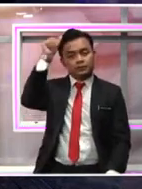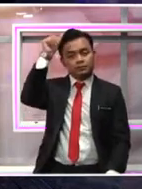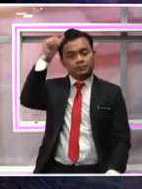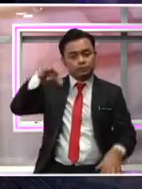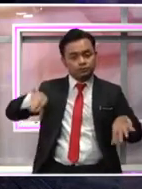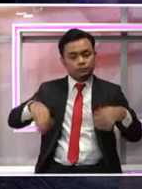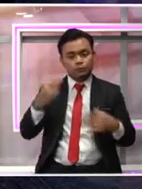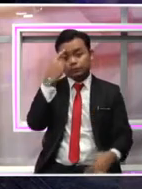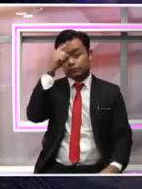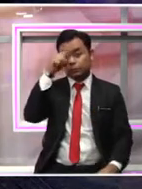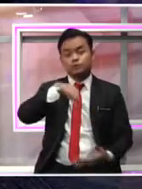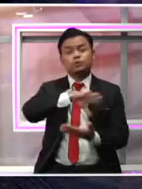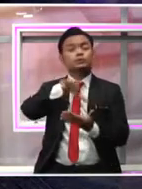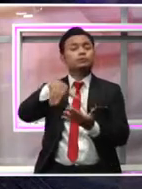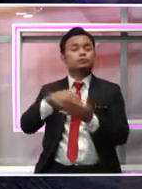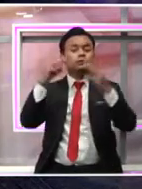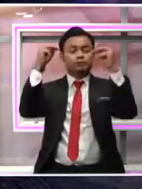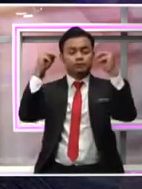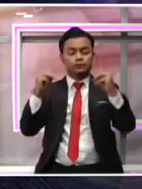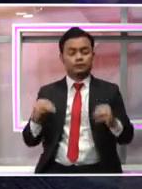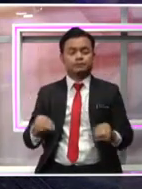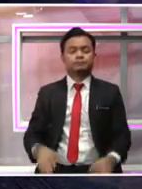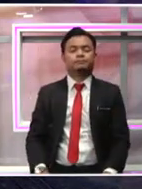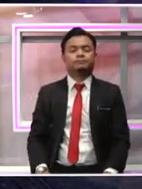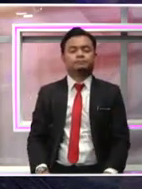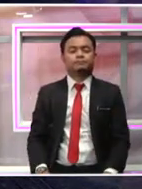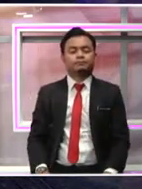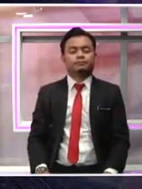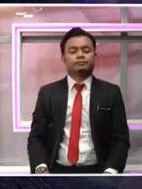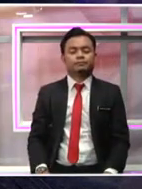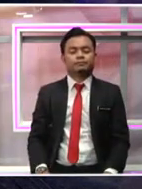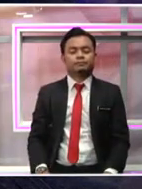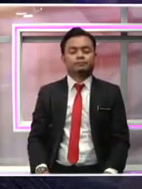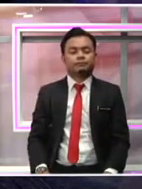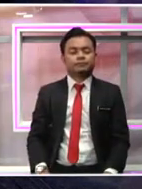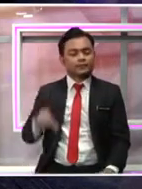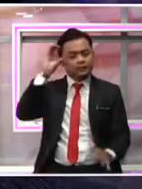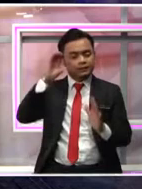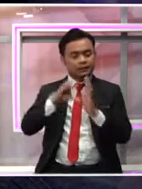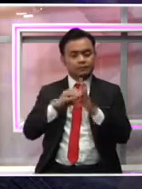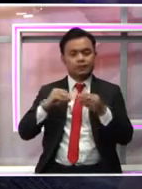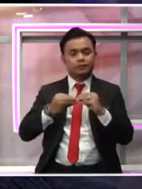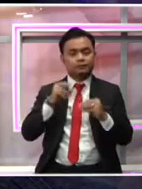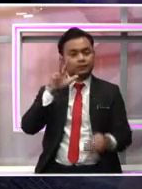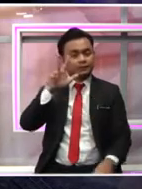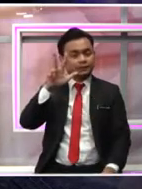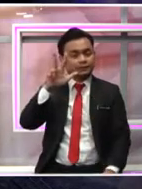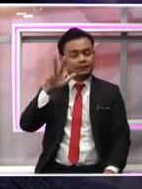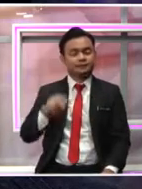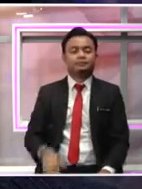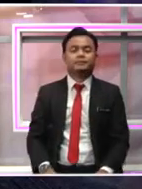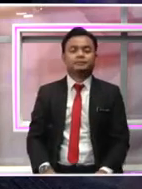manusia yang hidup di muka bumi ini baik bagus dan sakit yang ketiga dikuras seni sama Mesti tak tahu ini gampang